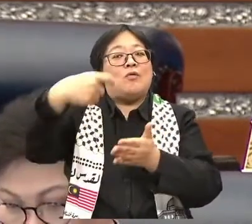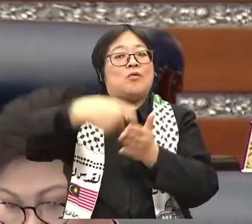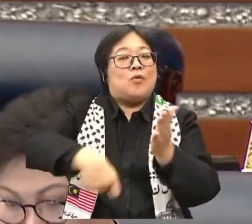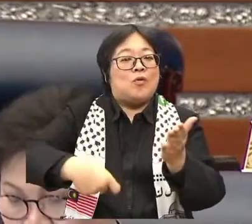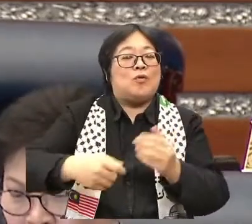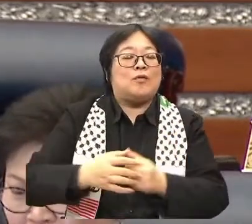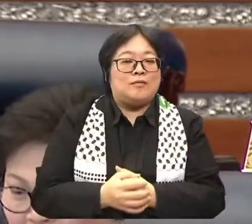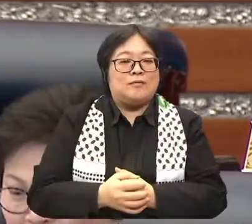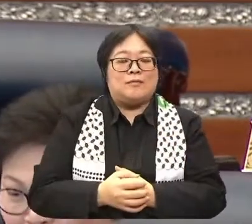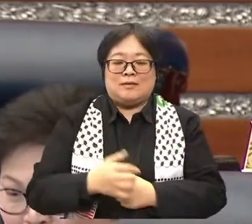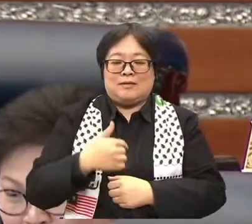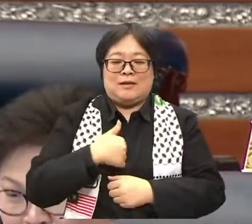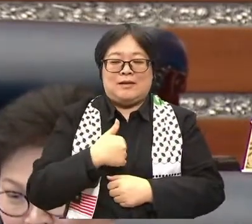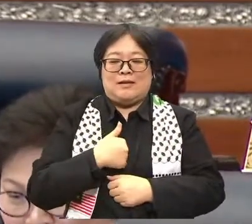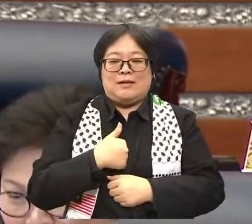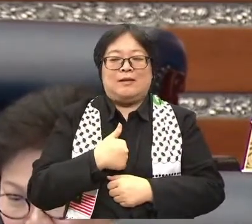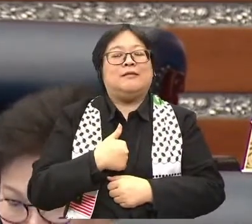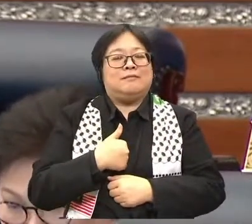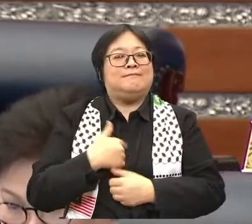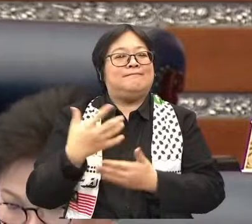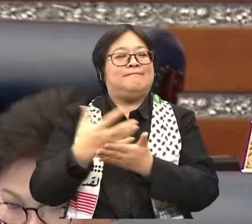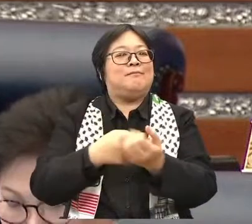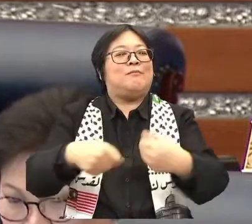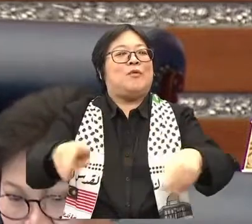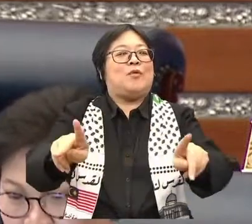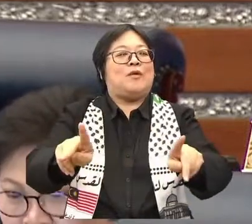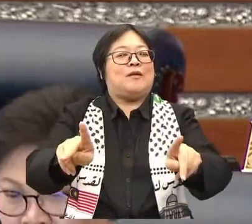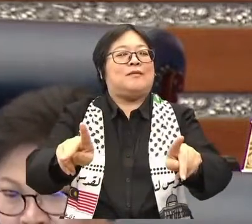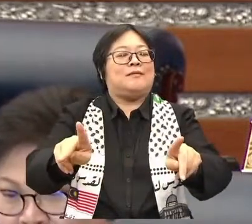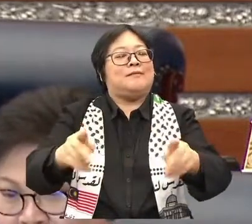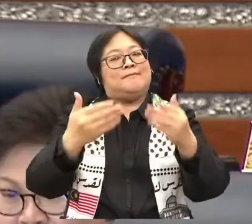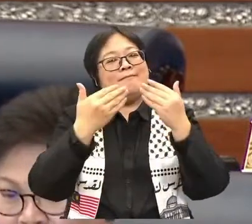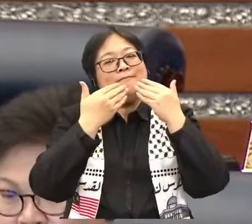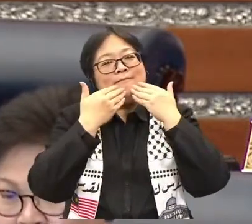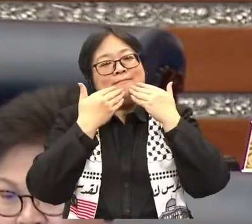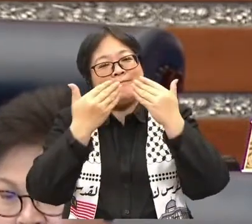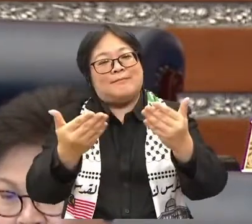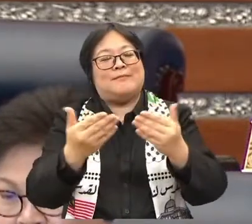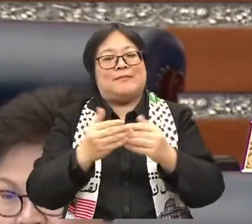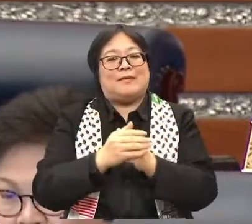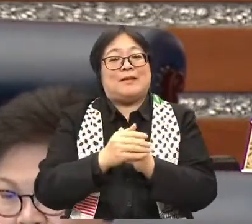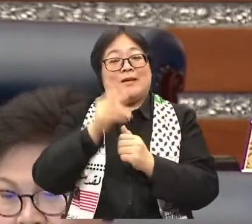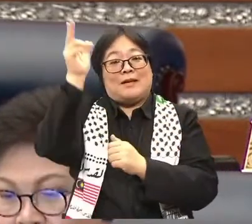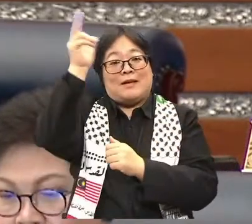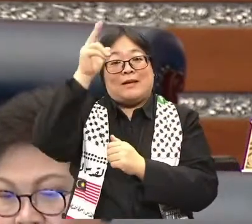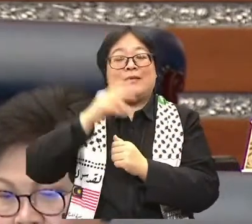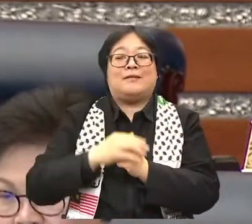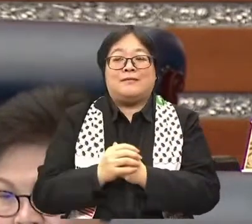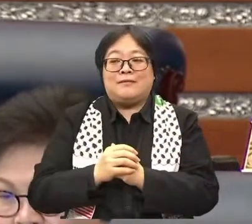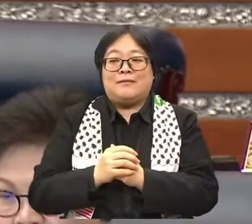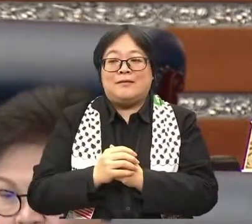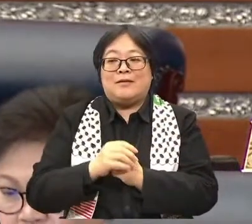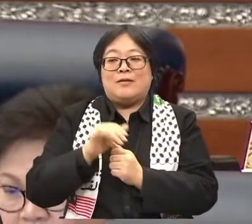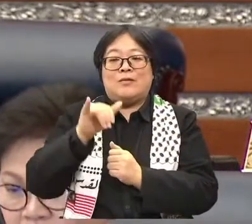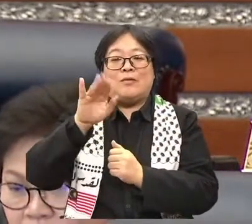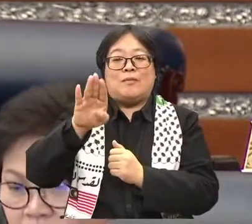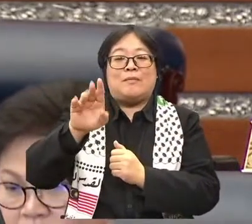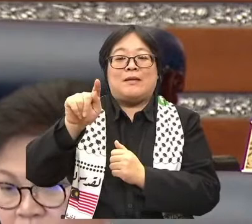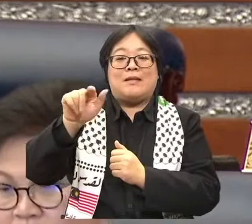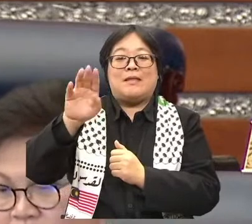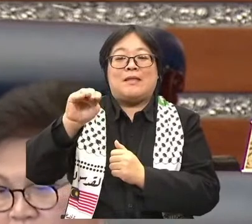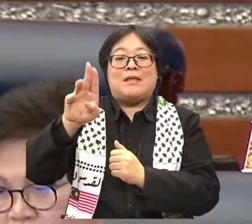tol saya mengambil kesempatan ini juga untuk berterima kasih kepada kerajaan yang amat berhormat